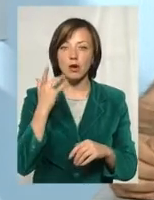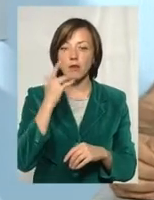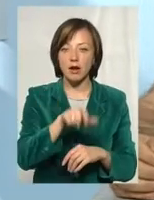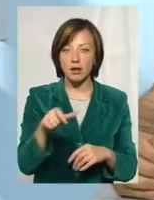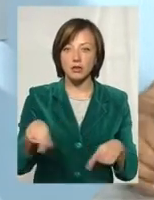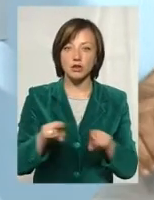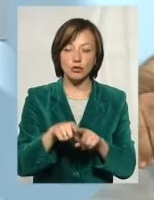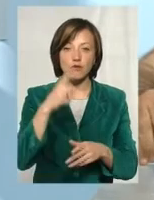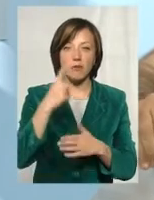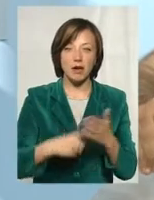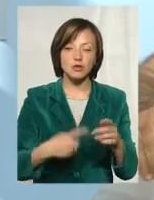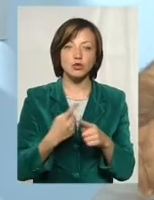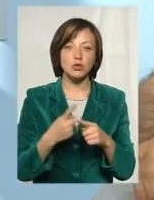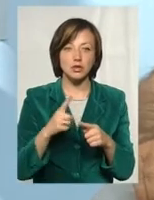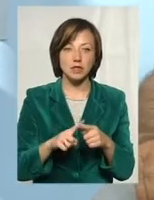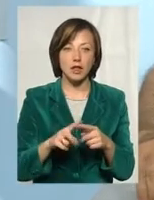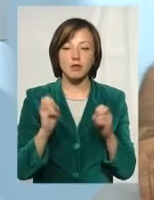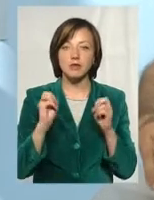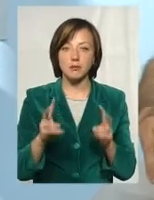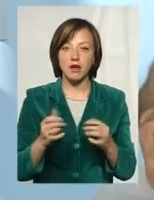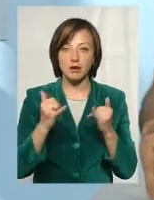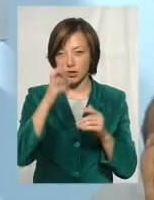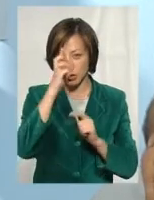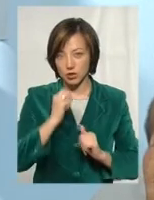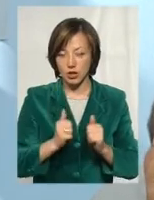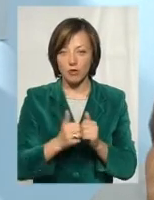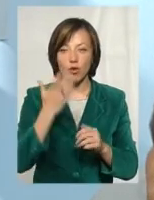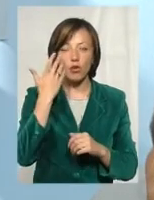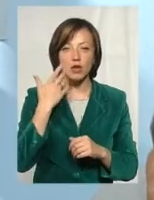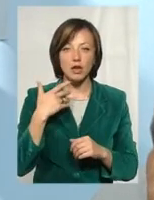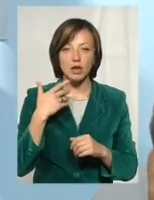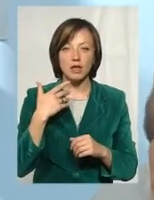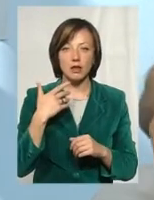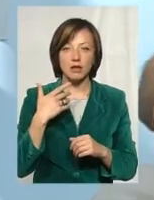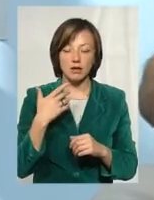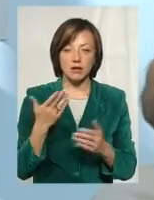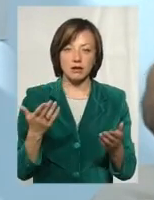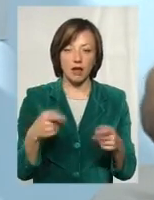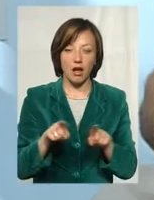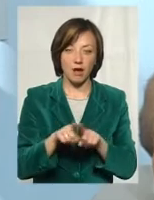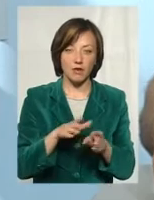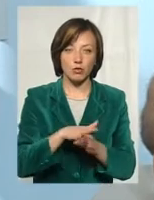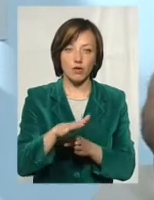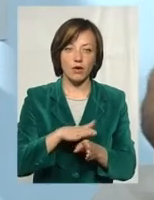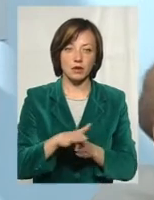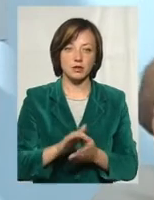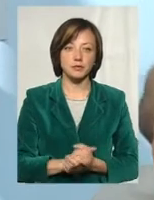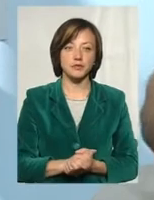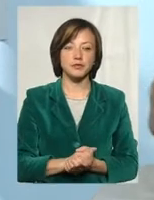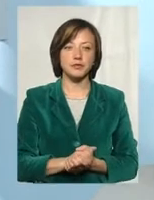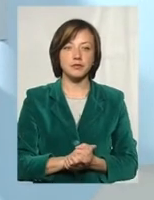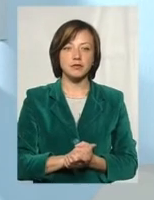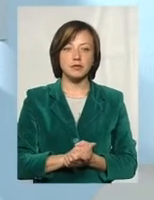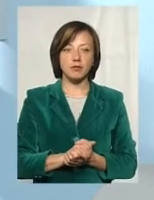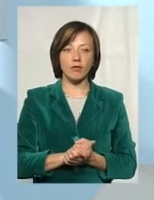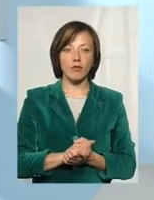теж переконалися, що це небезпека для держави, коли знаходиться. І в цьому.